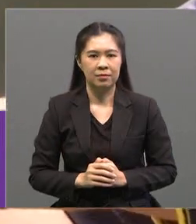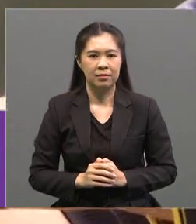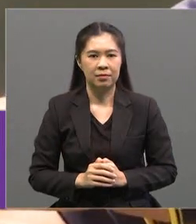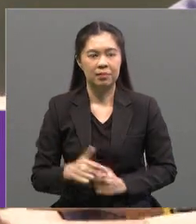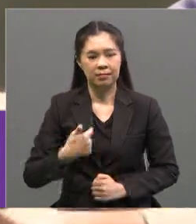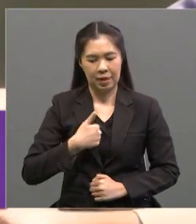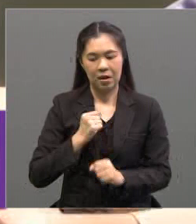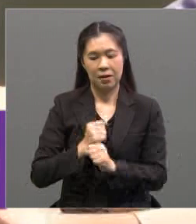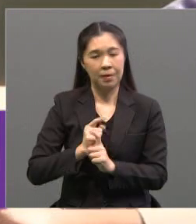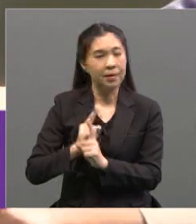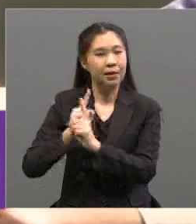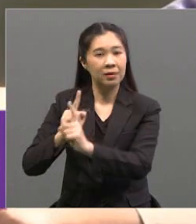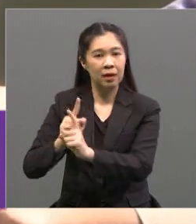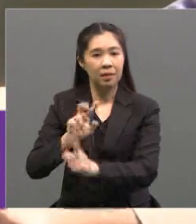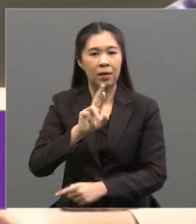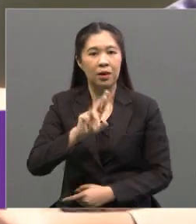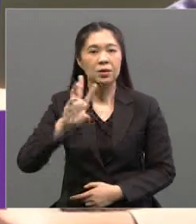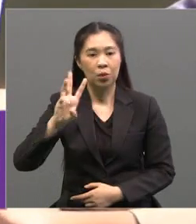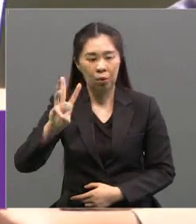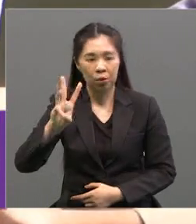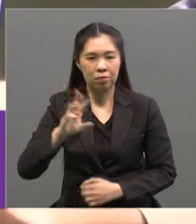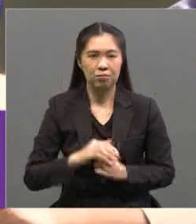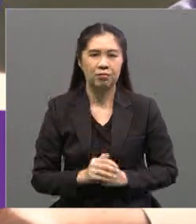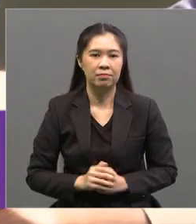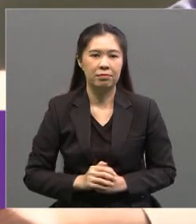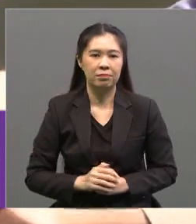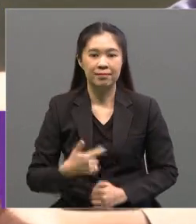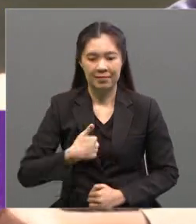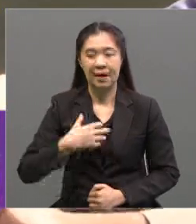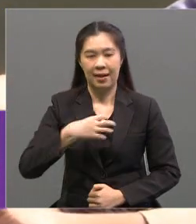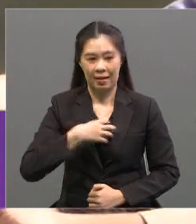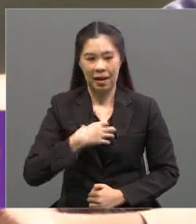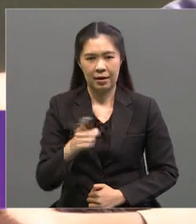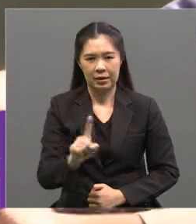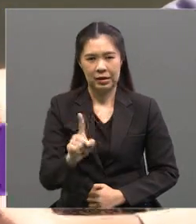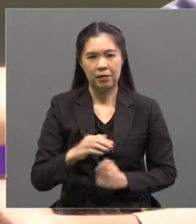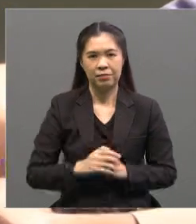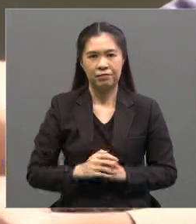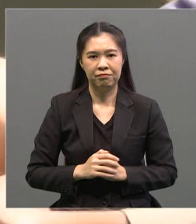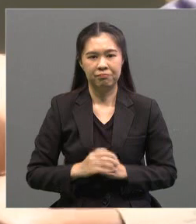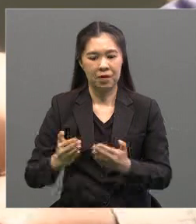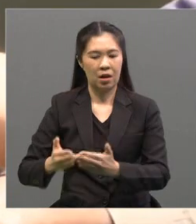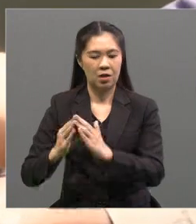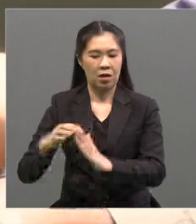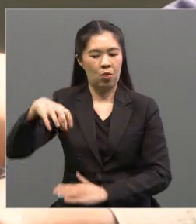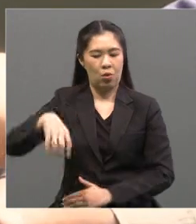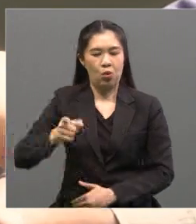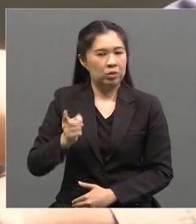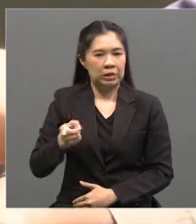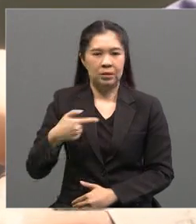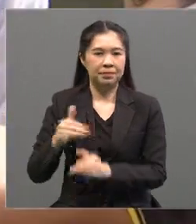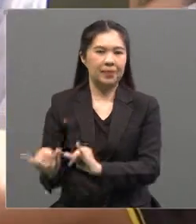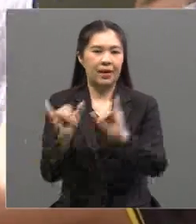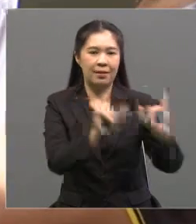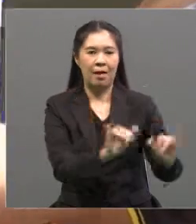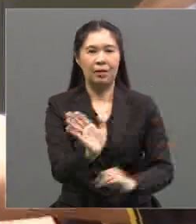ำรัสของรัชกาลที่6ครับก็คือเราก็จะอยากให้มีอุเทรนถวายยังคงอยู่ที่เดิมครับจะไม่ย้ายไปไหน